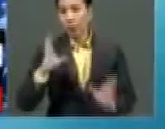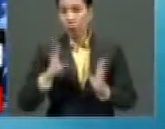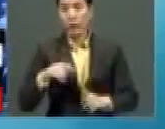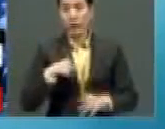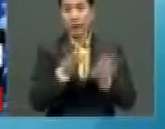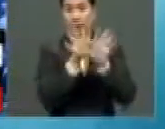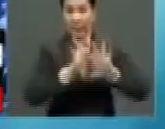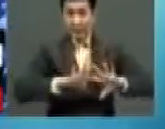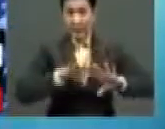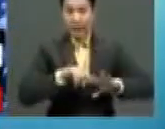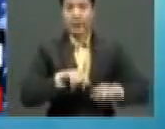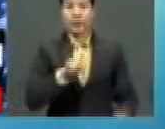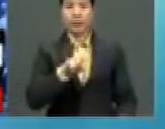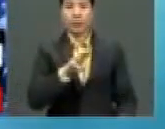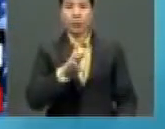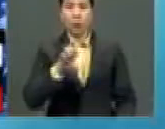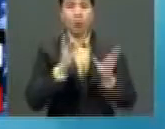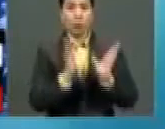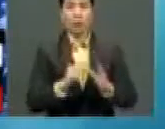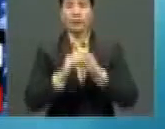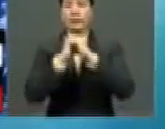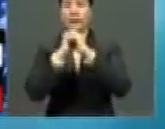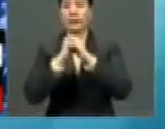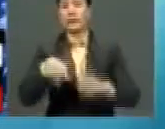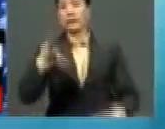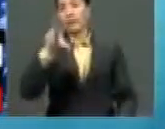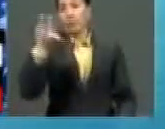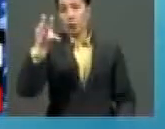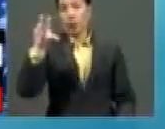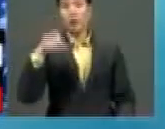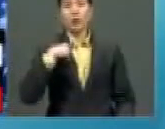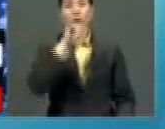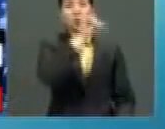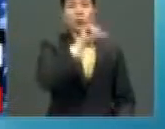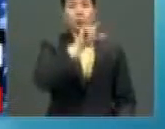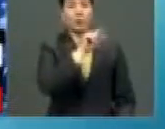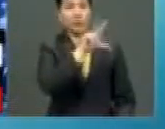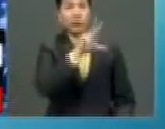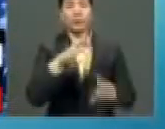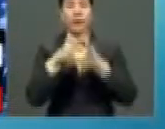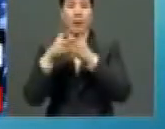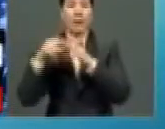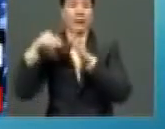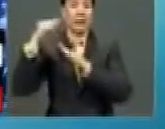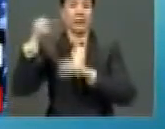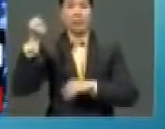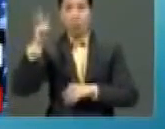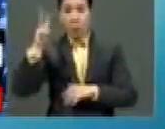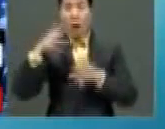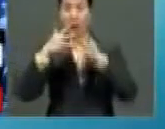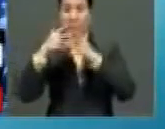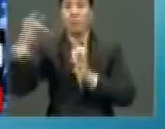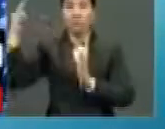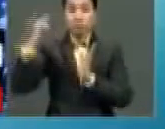กว่าคนนะครับก็แบ่งเป็นประเทศทางอาเซียนเนี่ย1,600กว่าคนจีน 300กว่าคนนะครับยุโรป23อเมริกาเหนือ 16:00